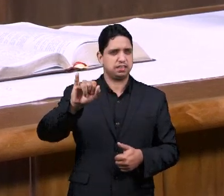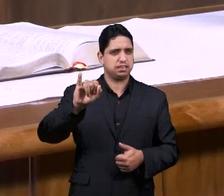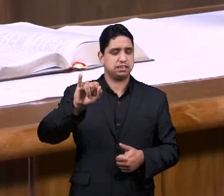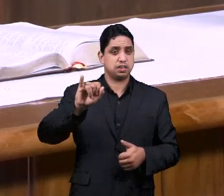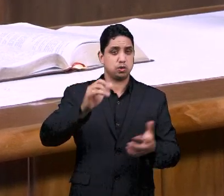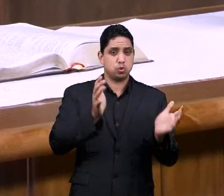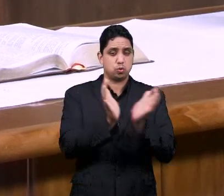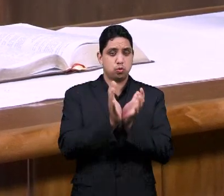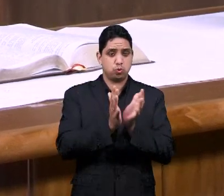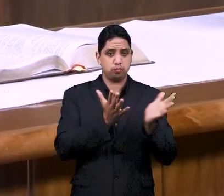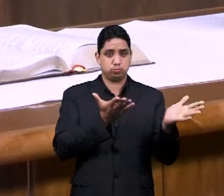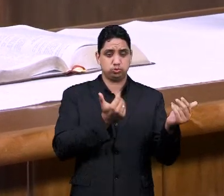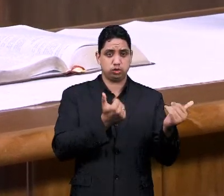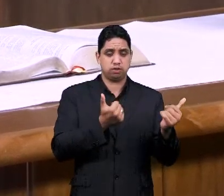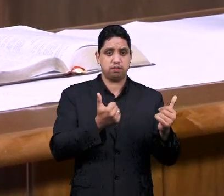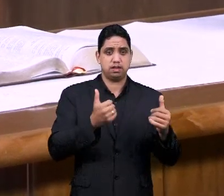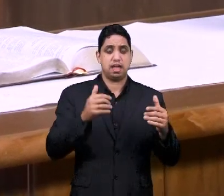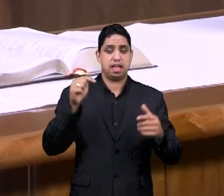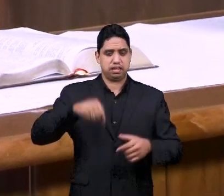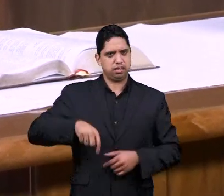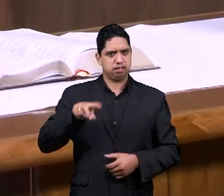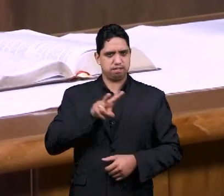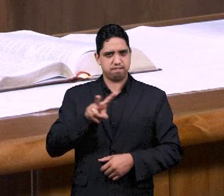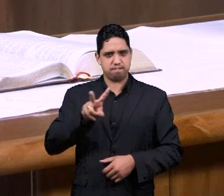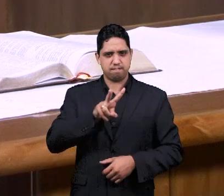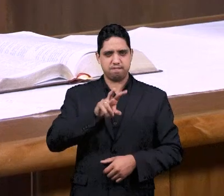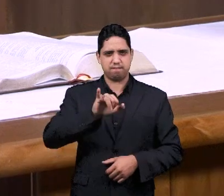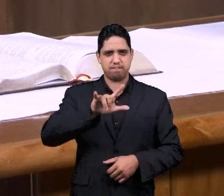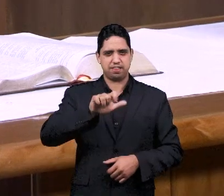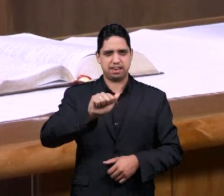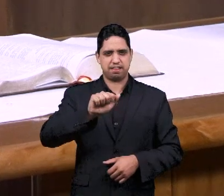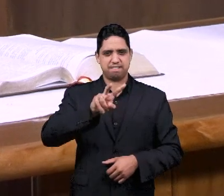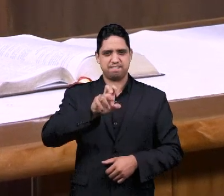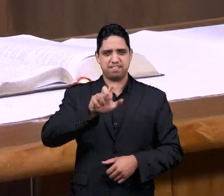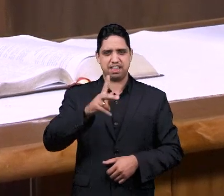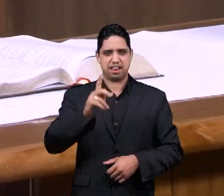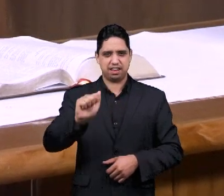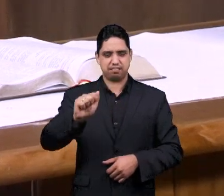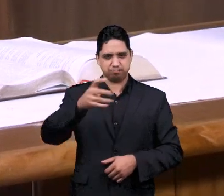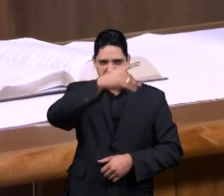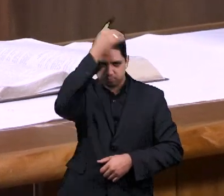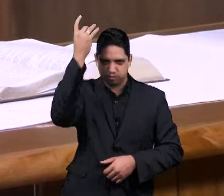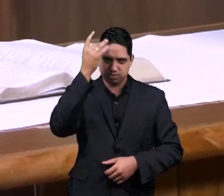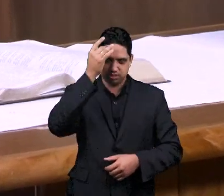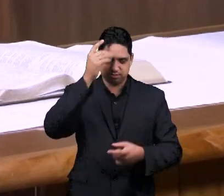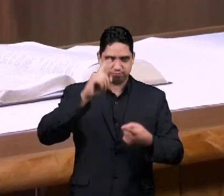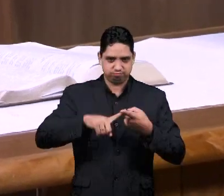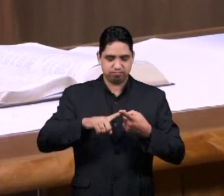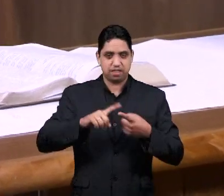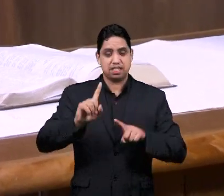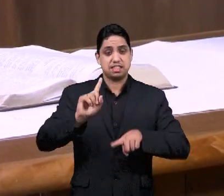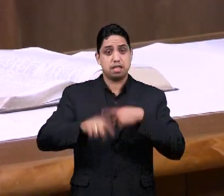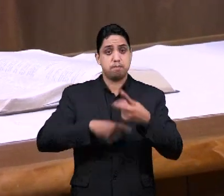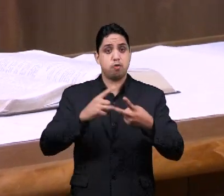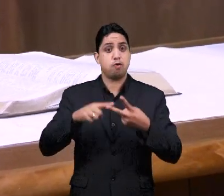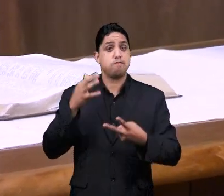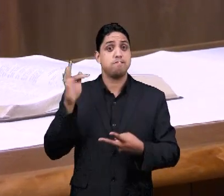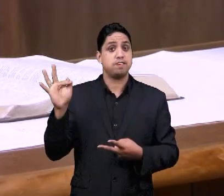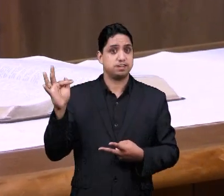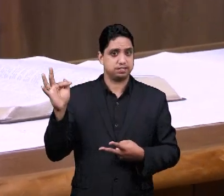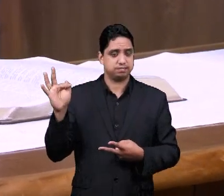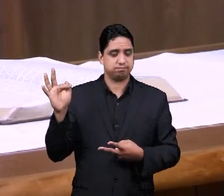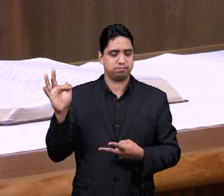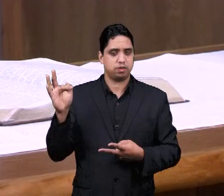groupe de jeunes de l'église de Marazou à Villaveda, dans l'état du Espírito Santo. Et après, nous allons en